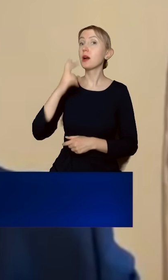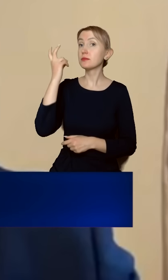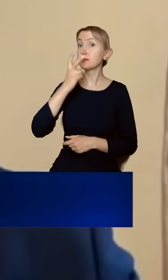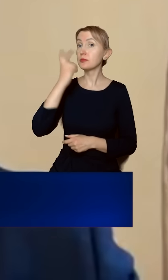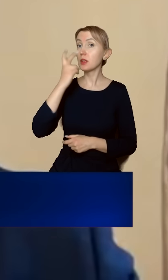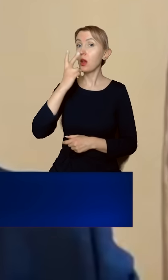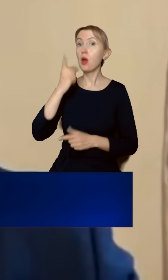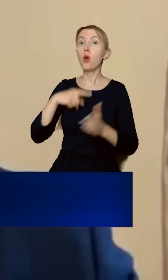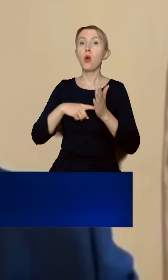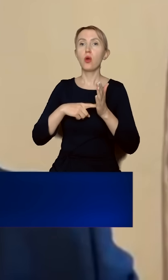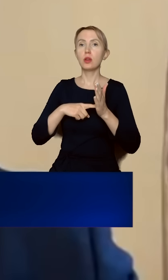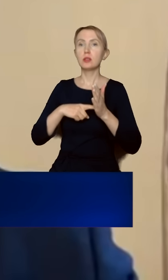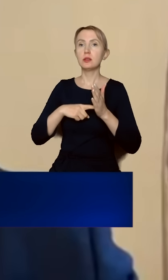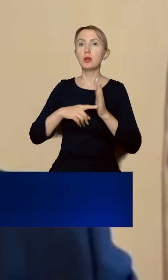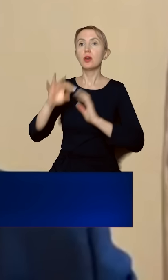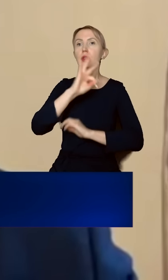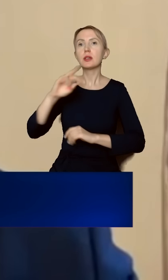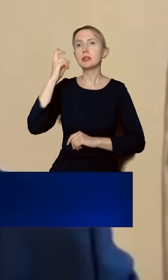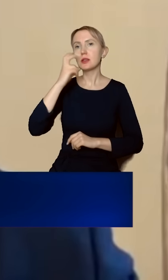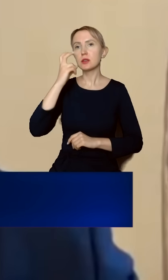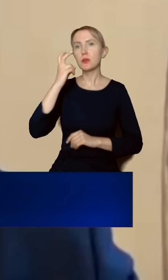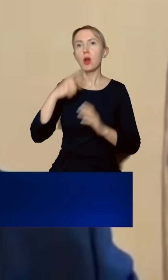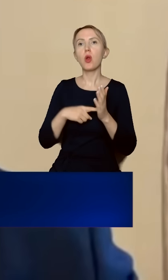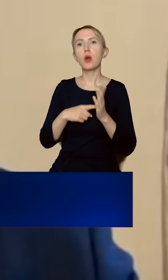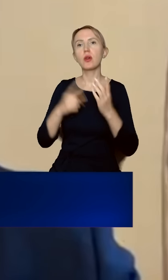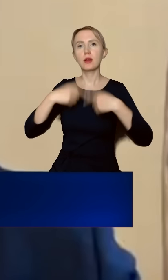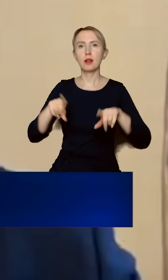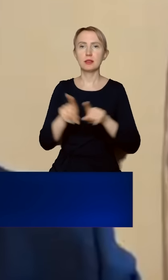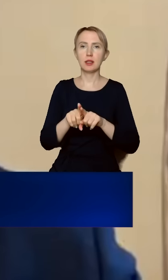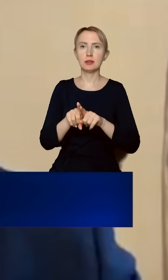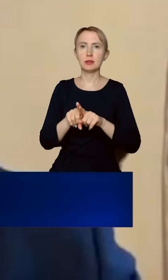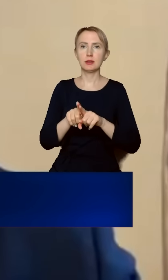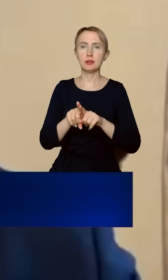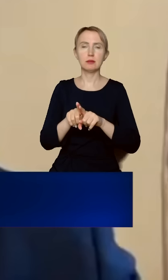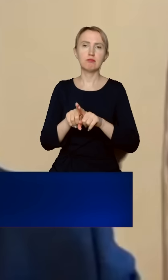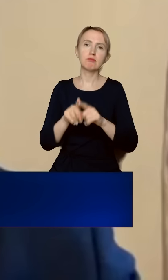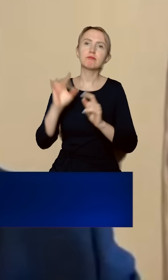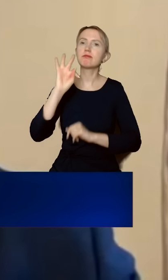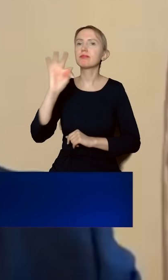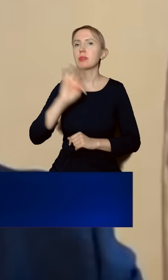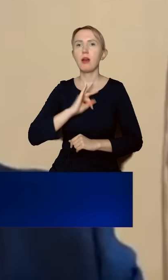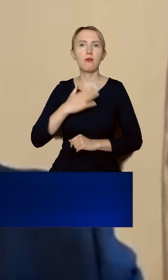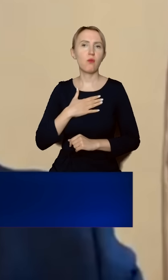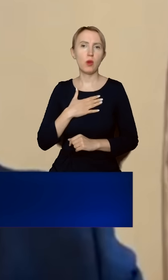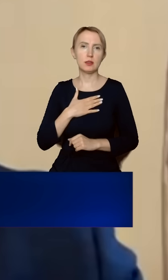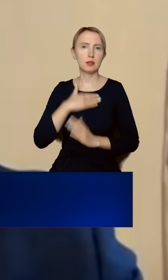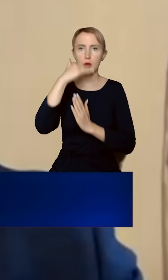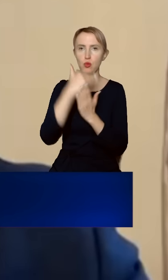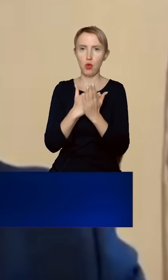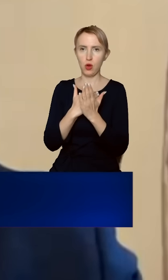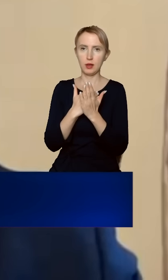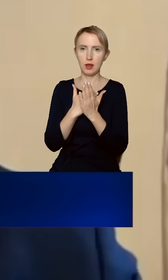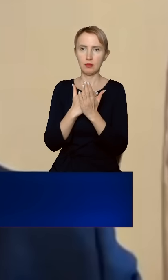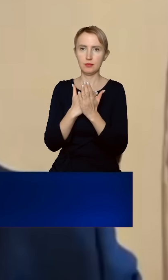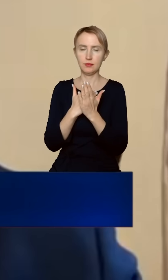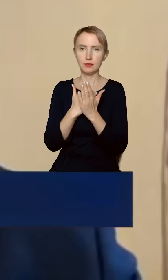z punktu widzenia ich zainteresowania, z punktu widzenia realizacji jakiejś swojej własnej agendy. No i w